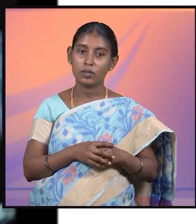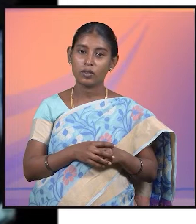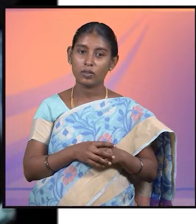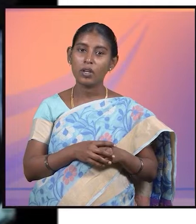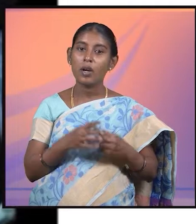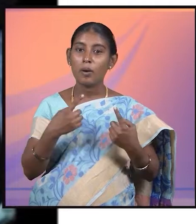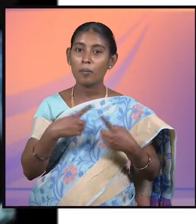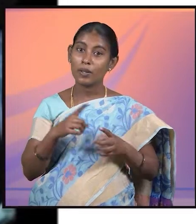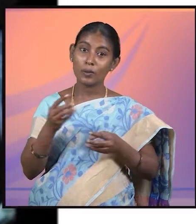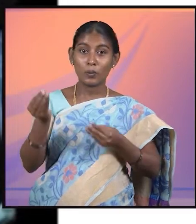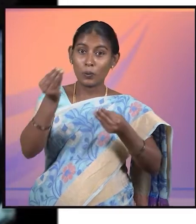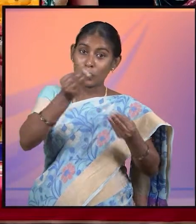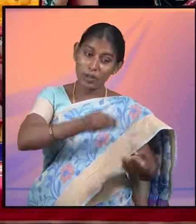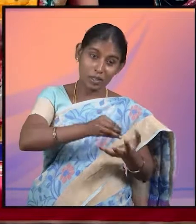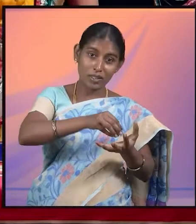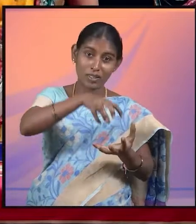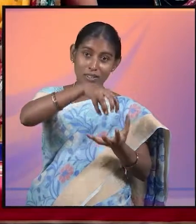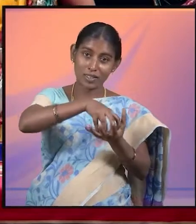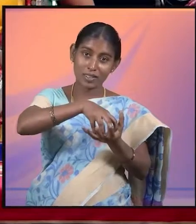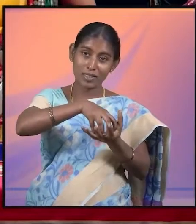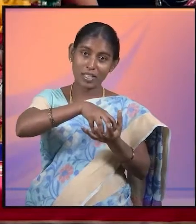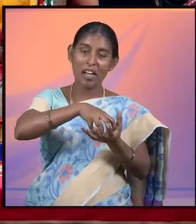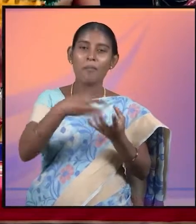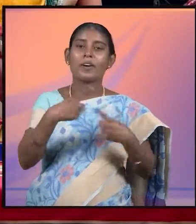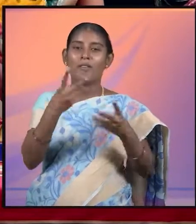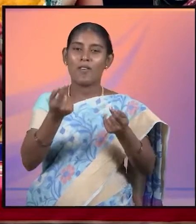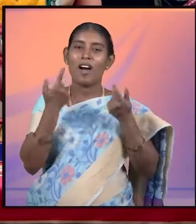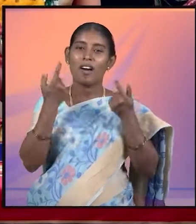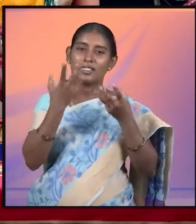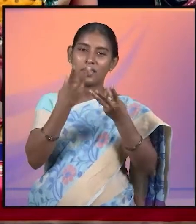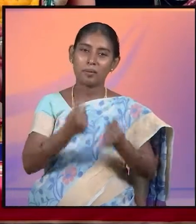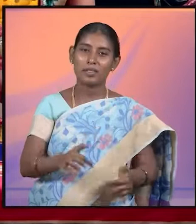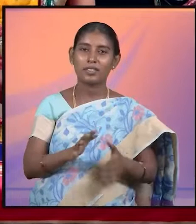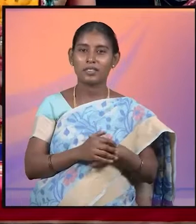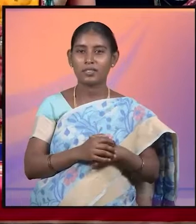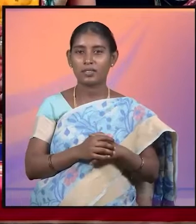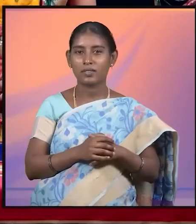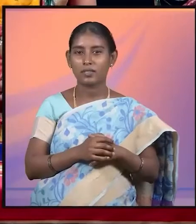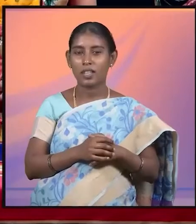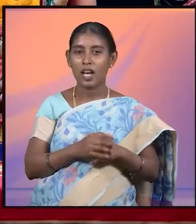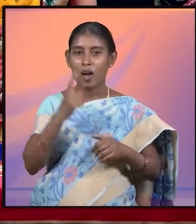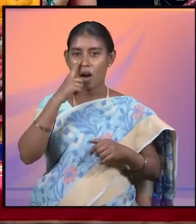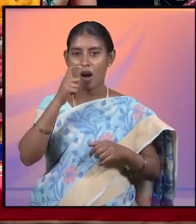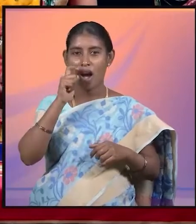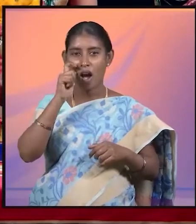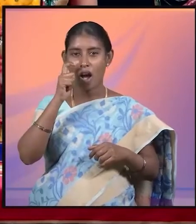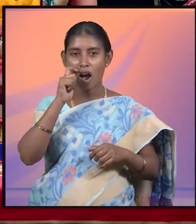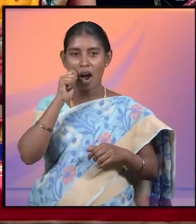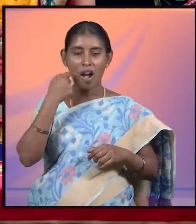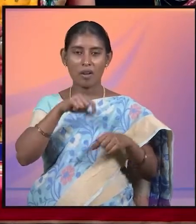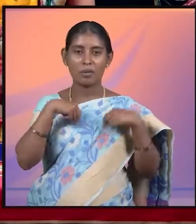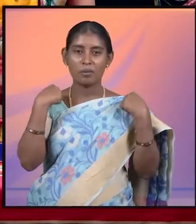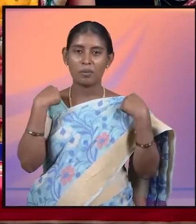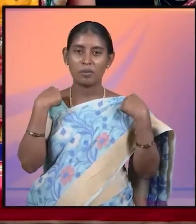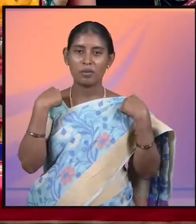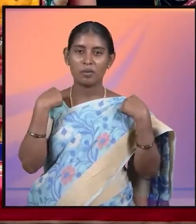சற்று நேரத்துல மறைஞ்சிருச்சு. பழம் போச்சே. பழம் மட்டும் இல்ல, பரமதத்தனும் நீ